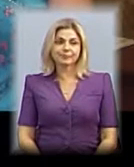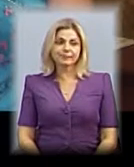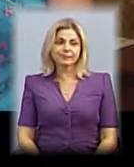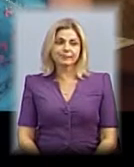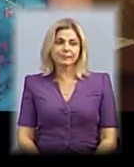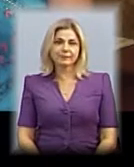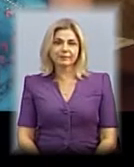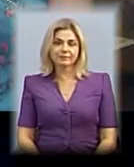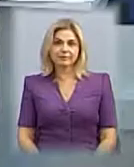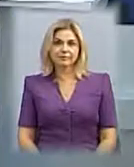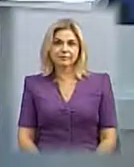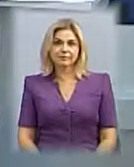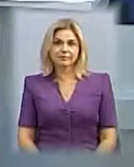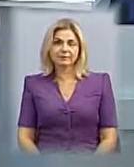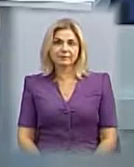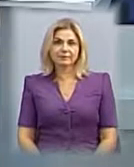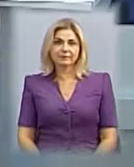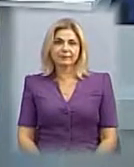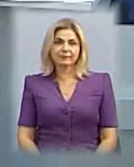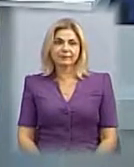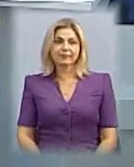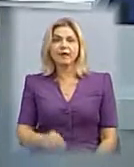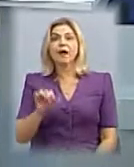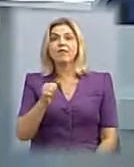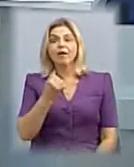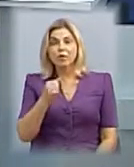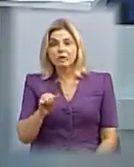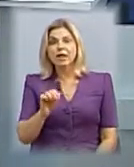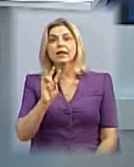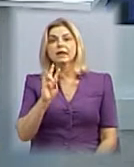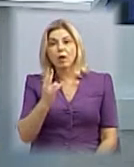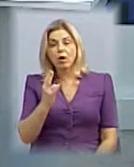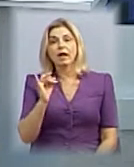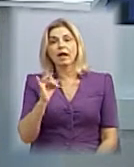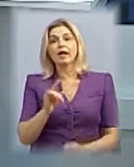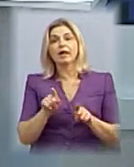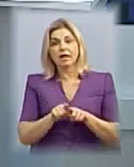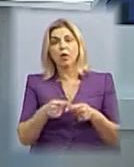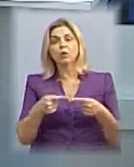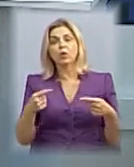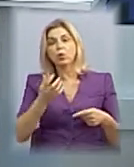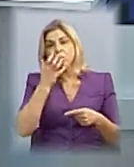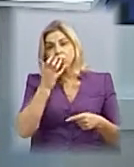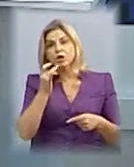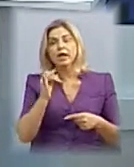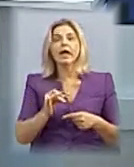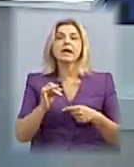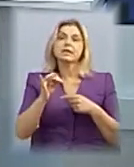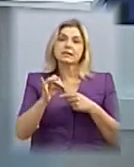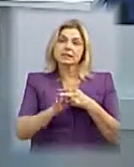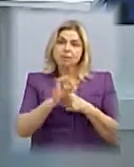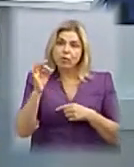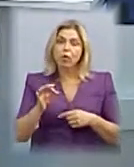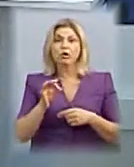новини Миколаївщини. У серпні у Миколаївській, а також інших південних та східних регіонах